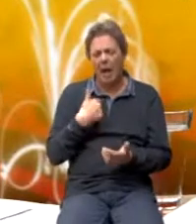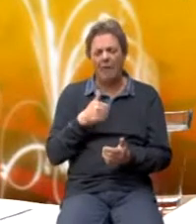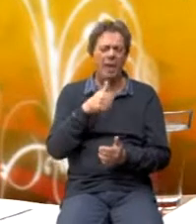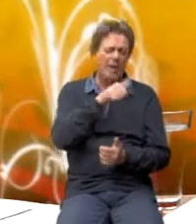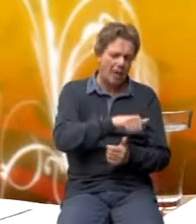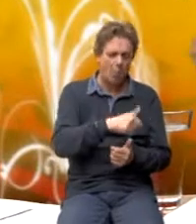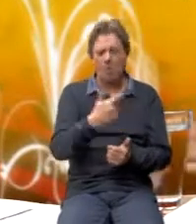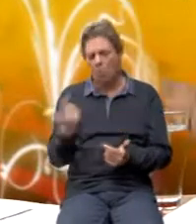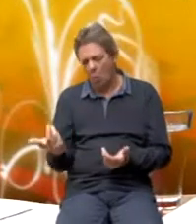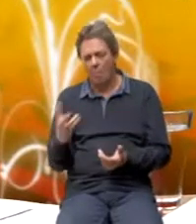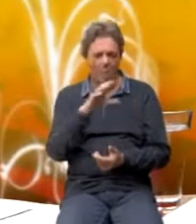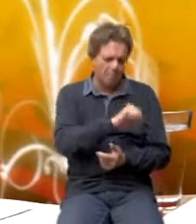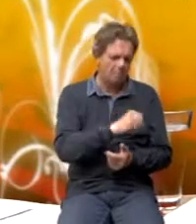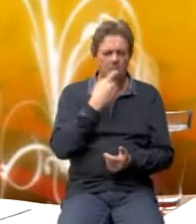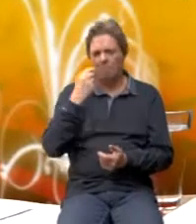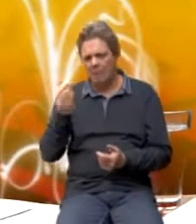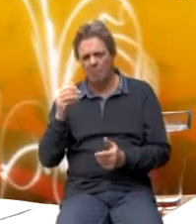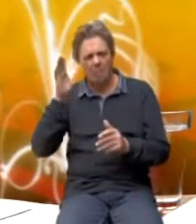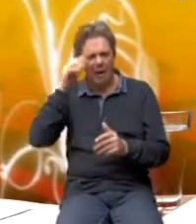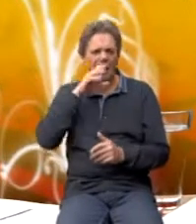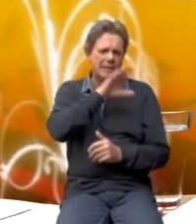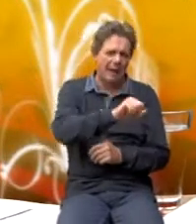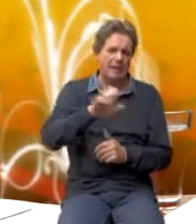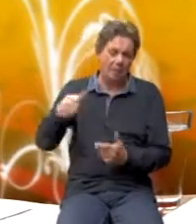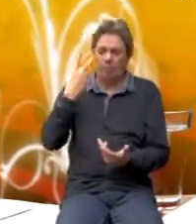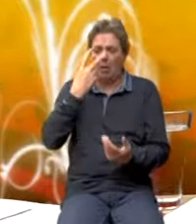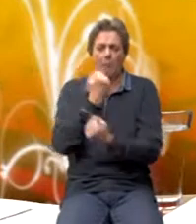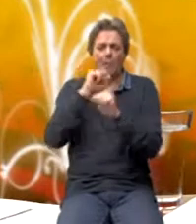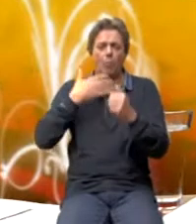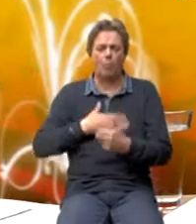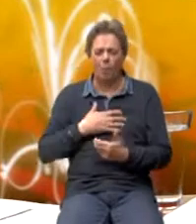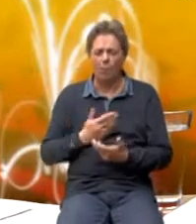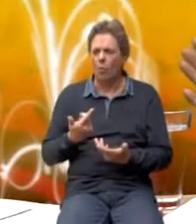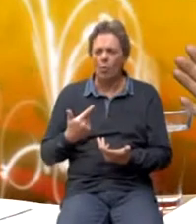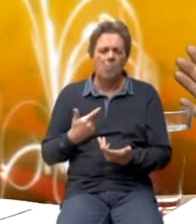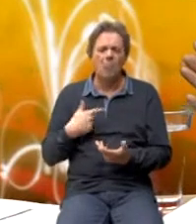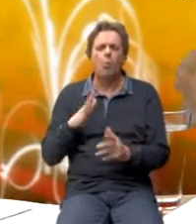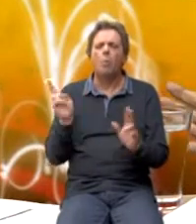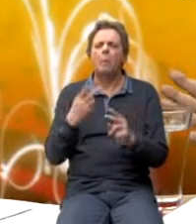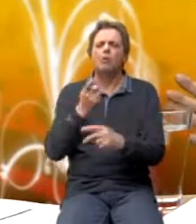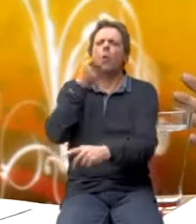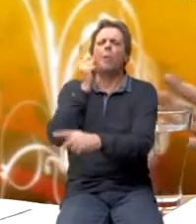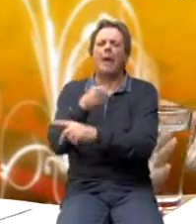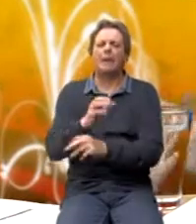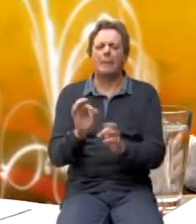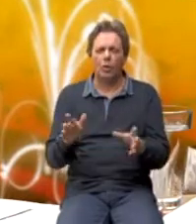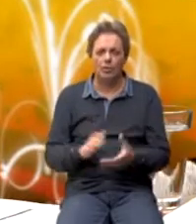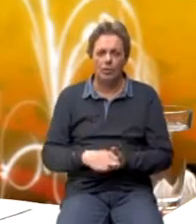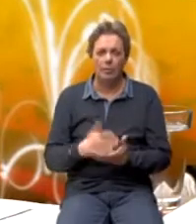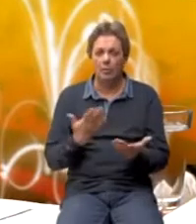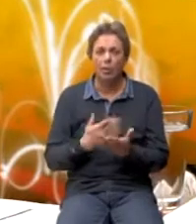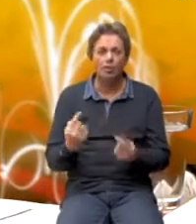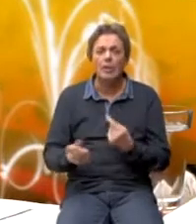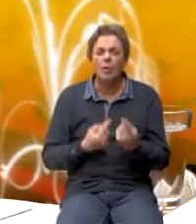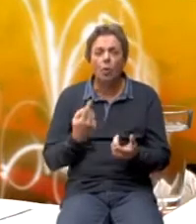jednome, drugome, jednome, drugome. Jer ima slobodnu volju. Ne možemo mu nametnuti ništa. Jel' tako? I šta se